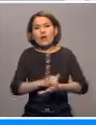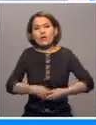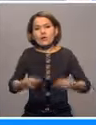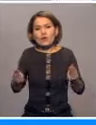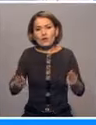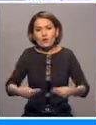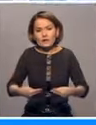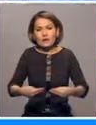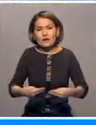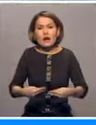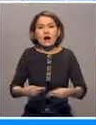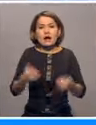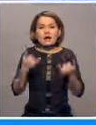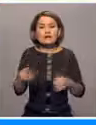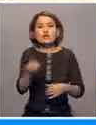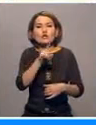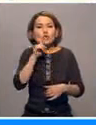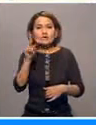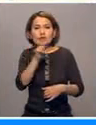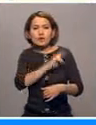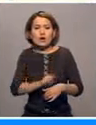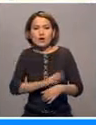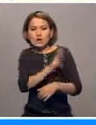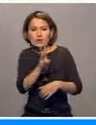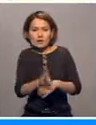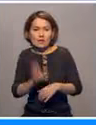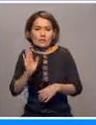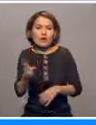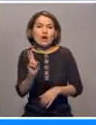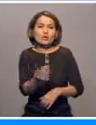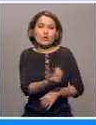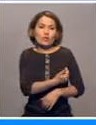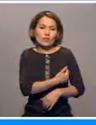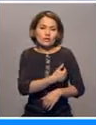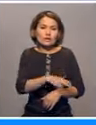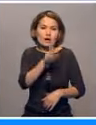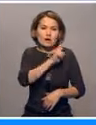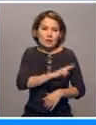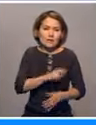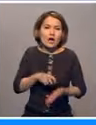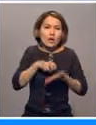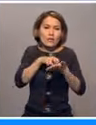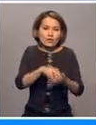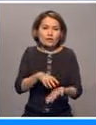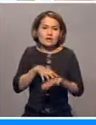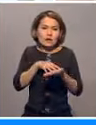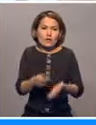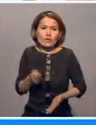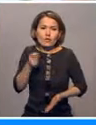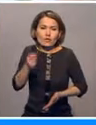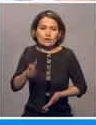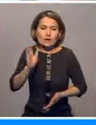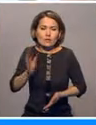меморандумға қол қойды. Осы шара аясында тұрғындарға толық қанды ақпараттық қызмет көрсетіледі. Туындаған кез келген сұрақтың жауабын жас маман